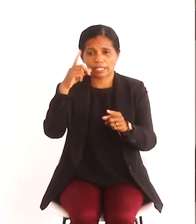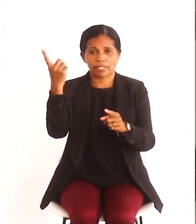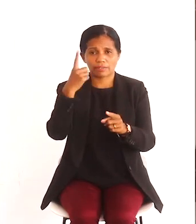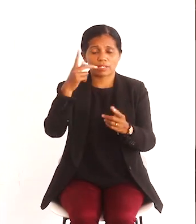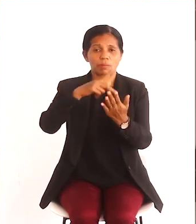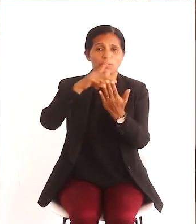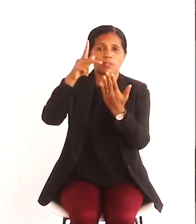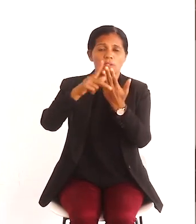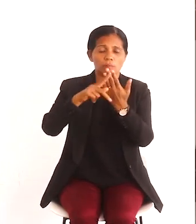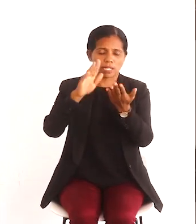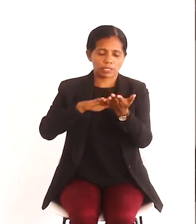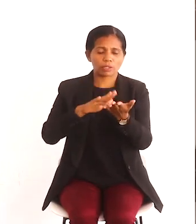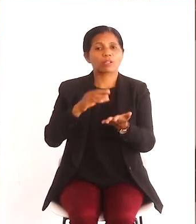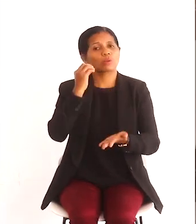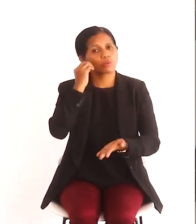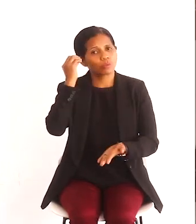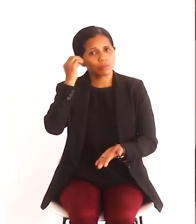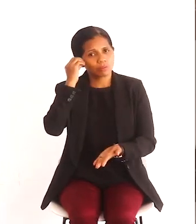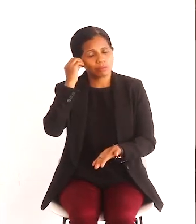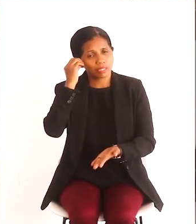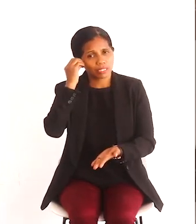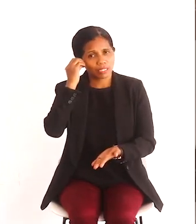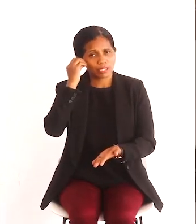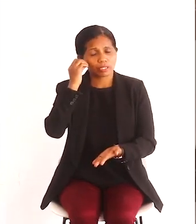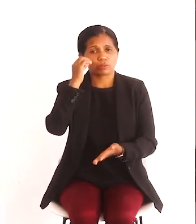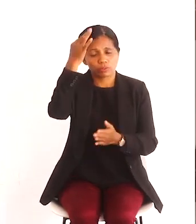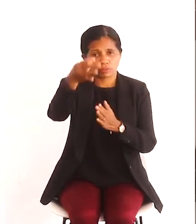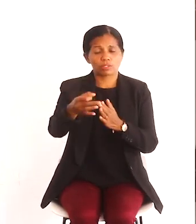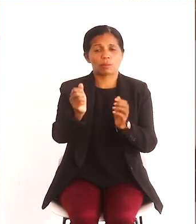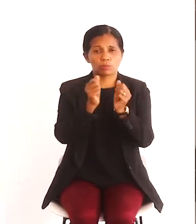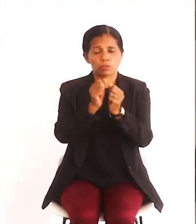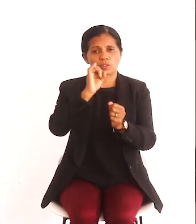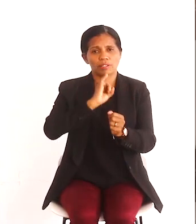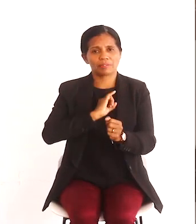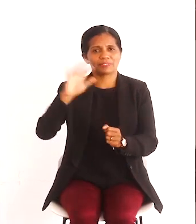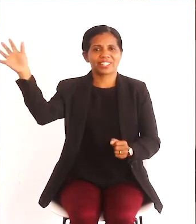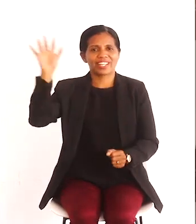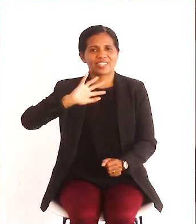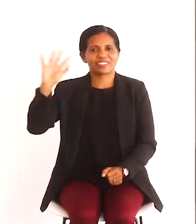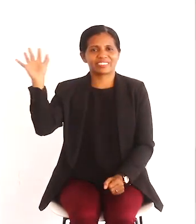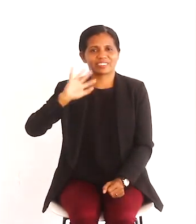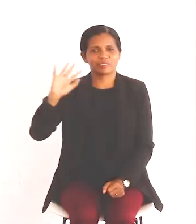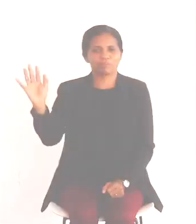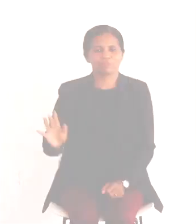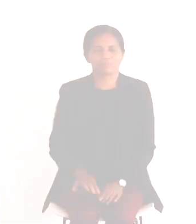fatin programa Sekolah Bauma Edesang Tirmai Ohau Ventura Maya. Adeus!